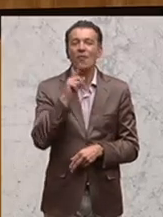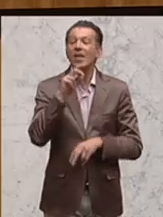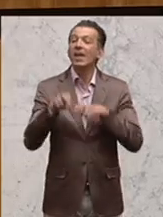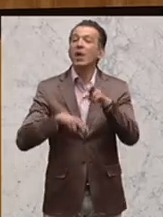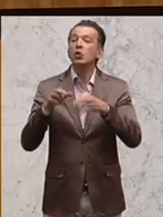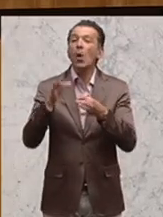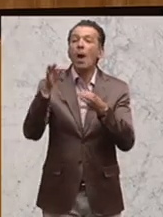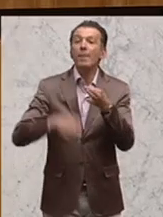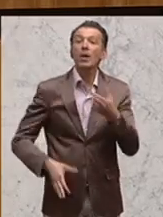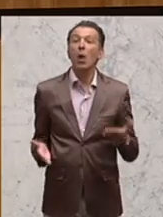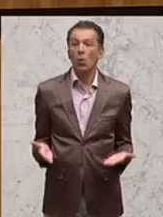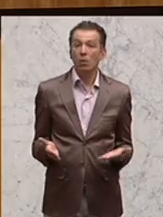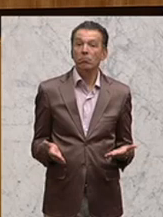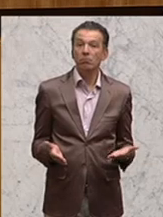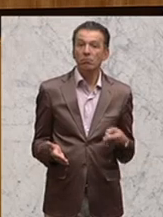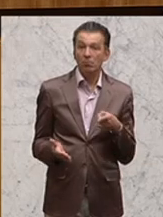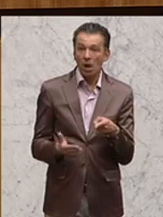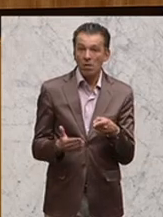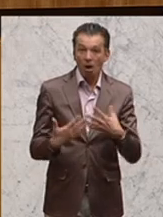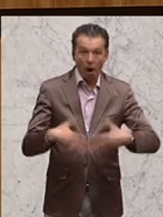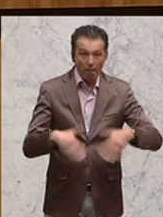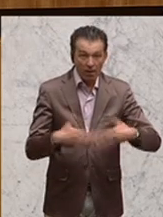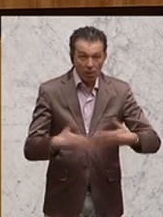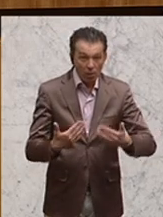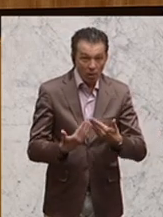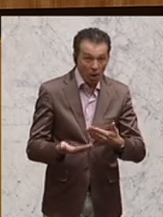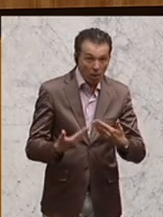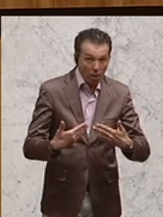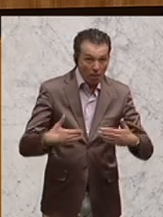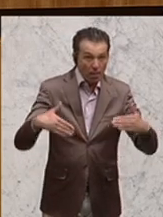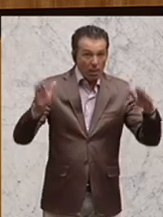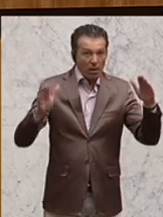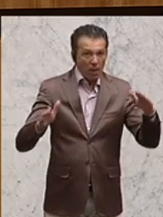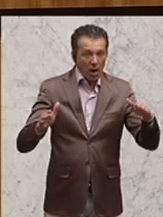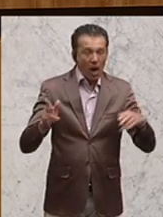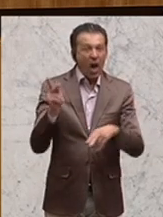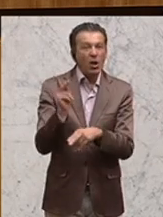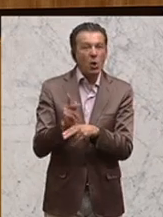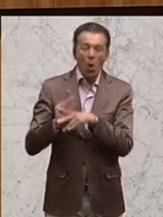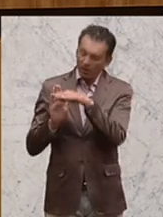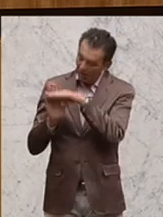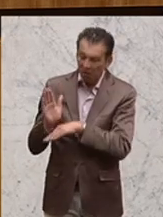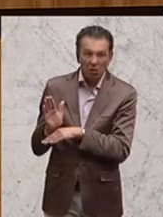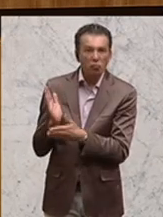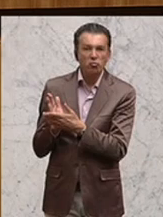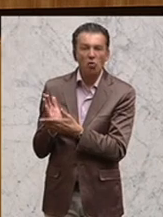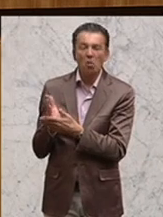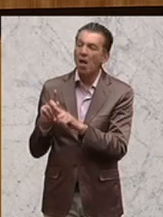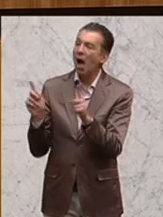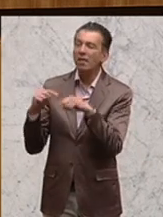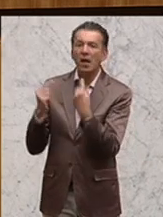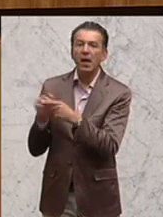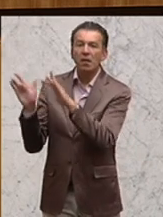Steuerbetrug. Das befeuert Arbeitslosigkeit. Ein Kontenregister, was in den meisten Staaten gibt und üblich